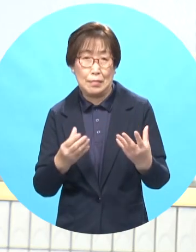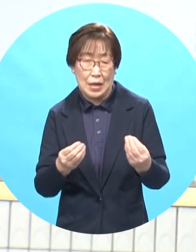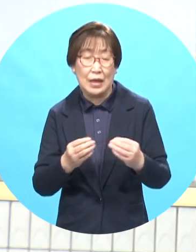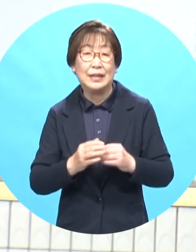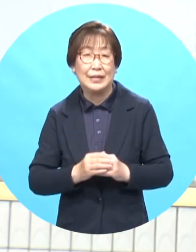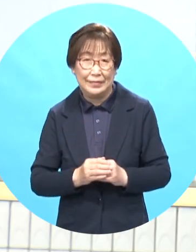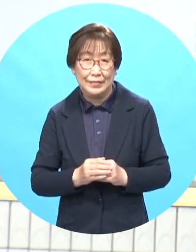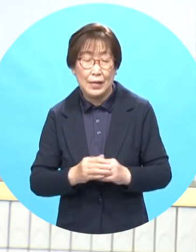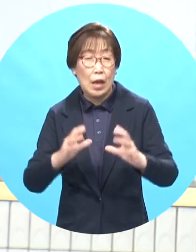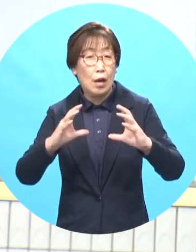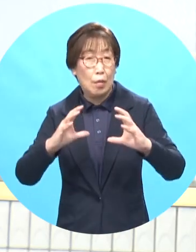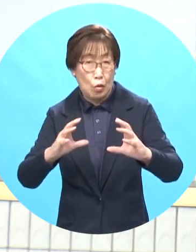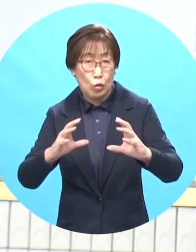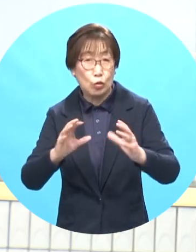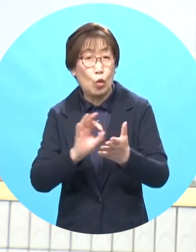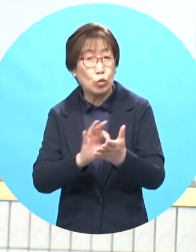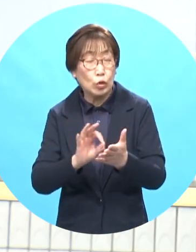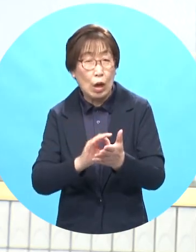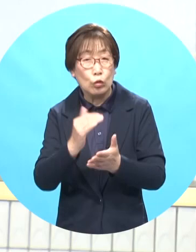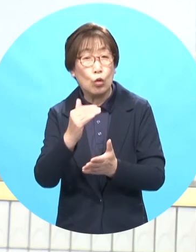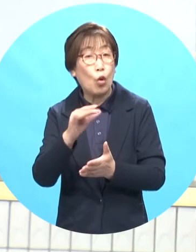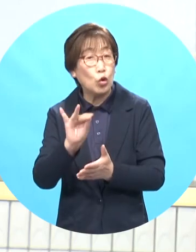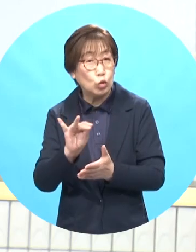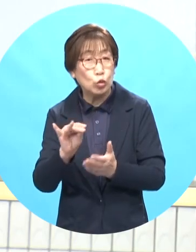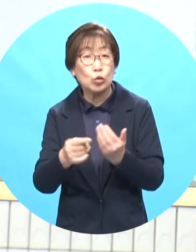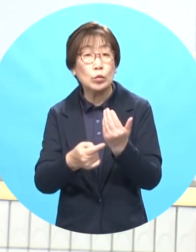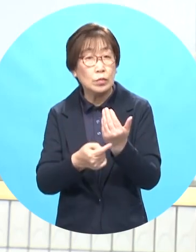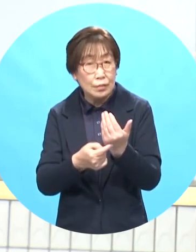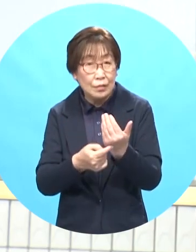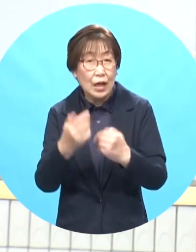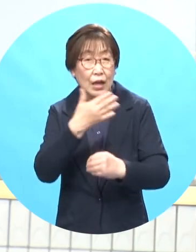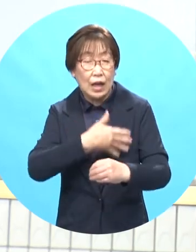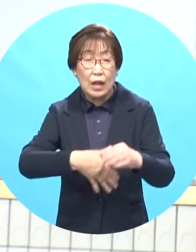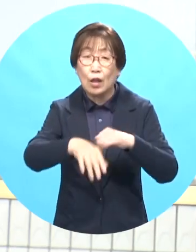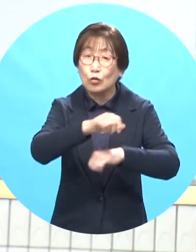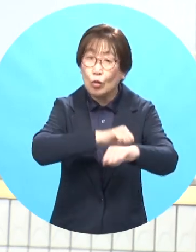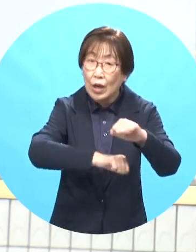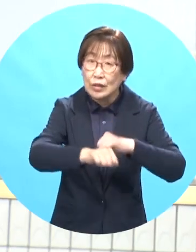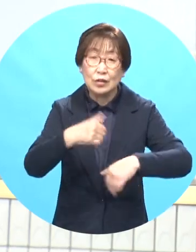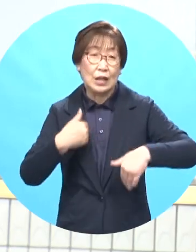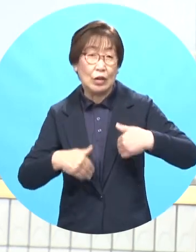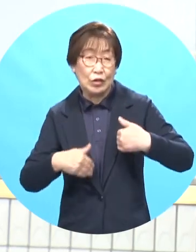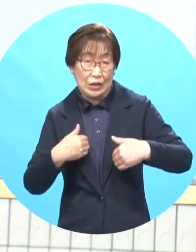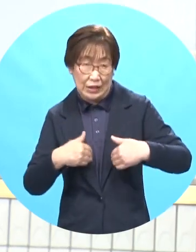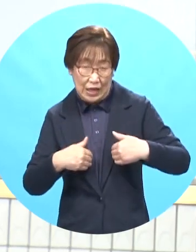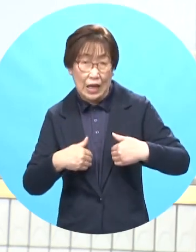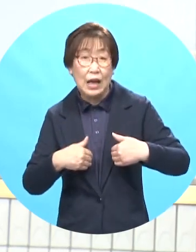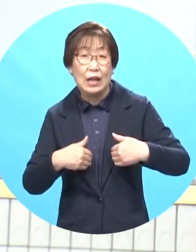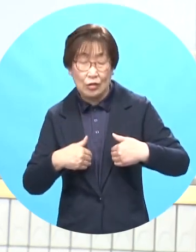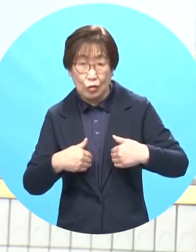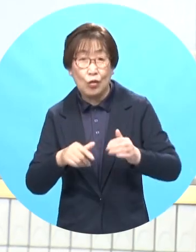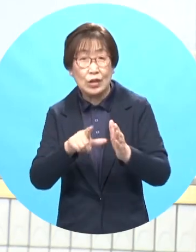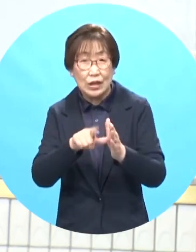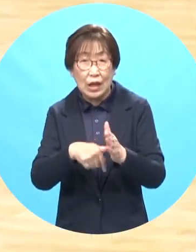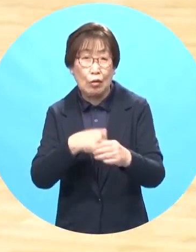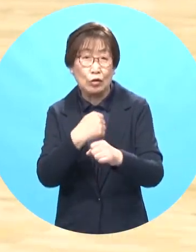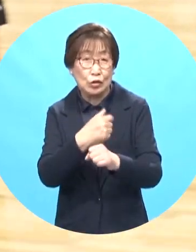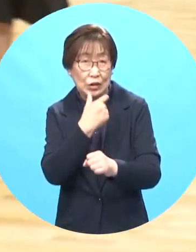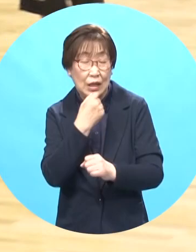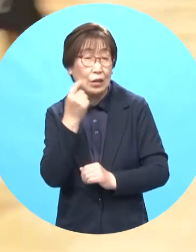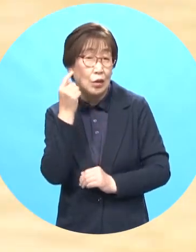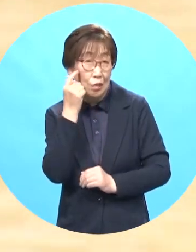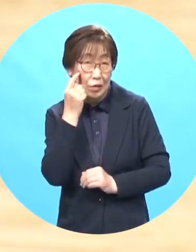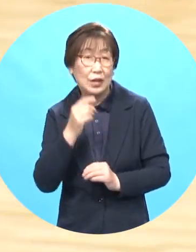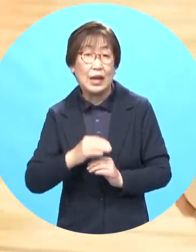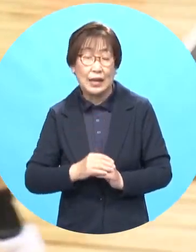ボールを扱うコツであるとか、体を動かす楽しさを味わっていただく機会を持ちたいと考えておりました。こう